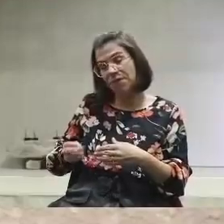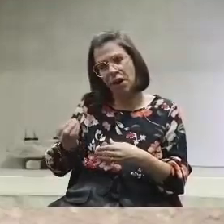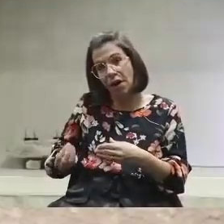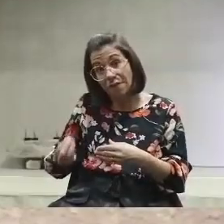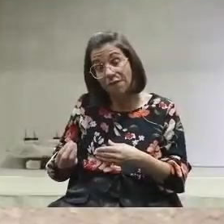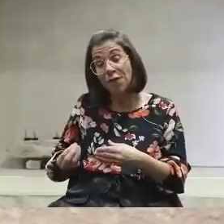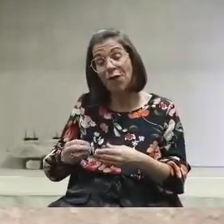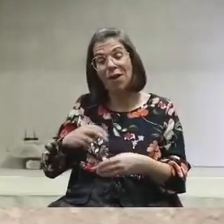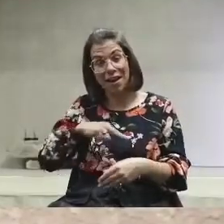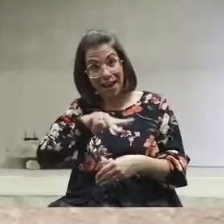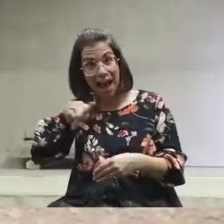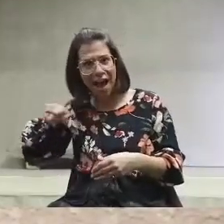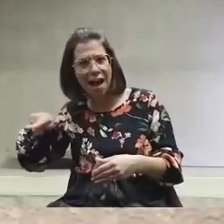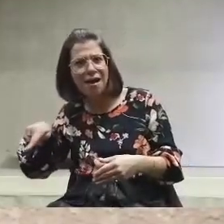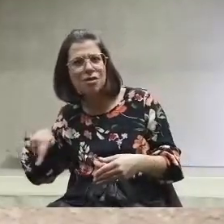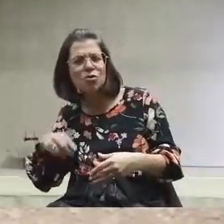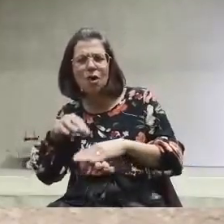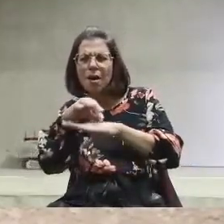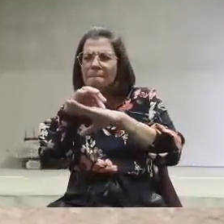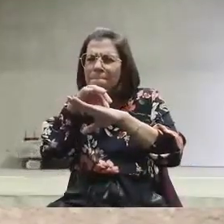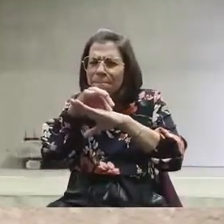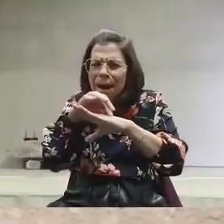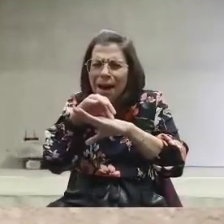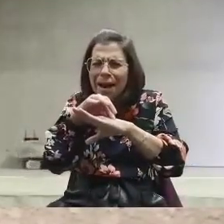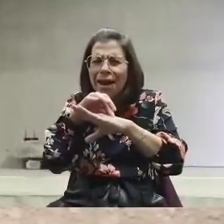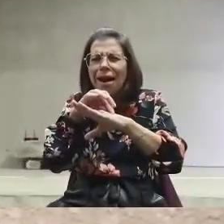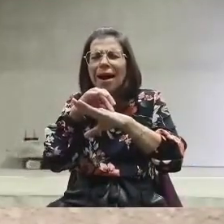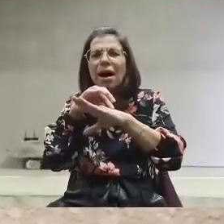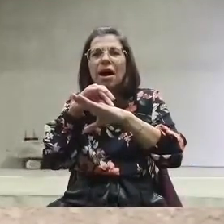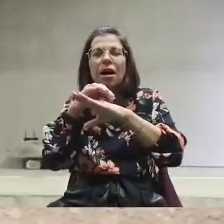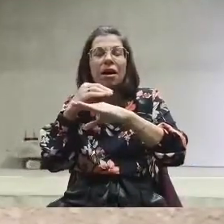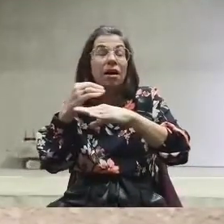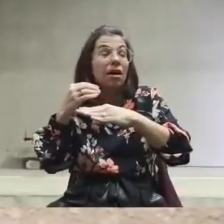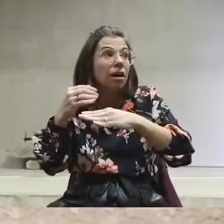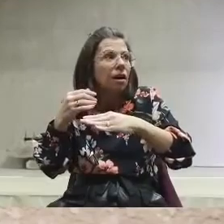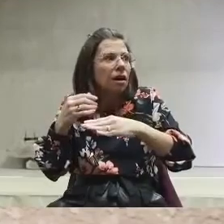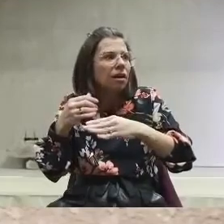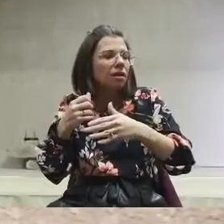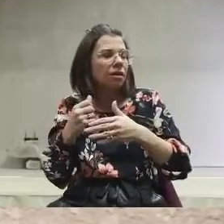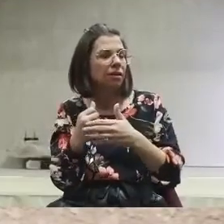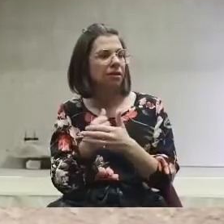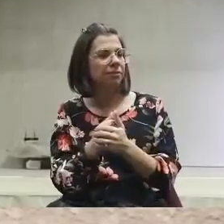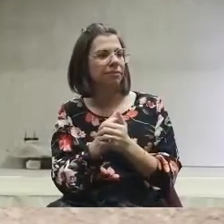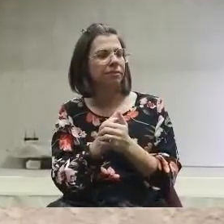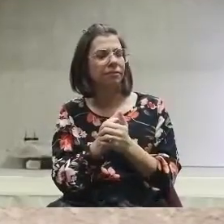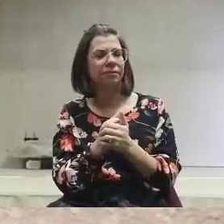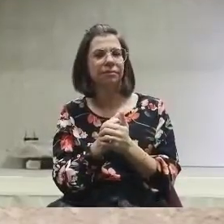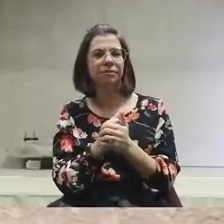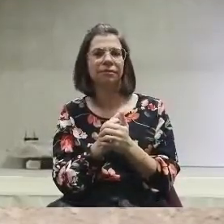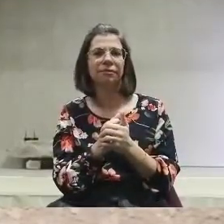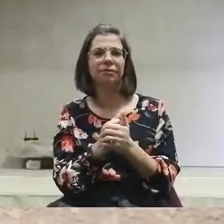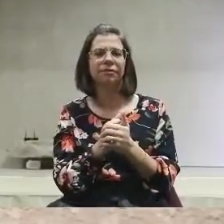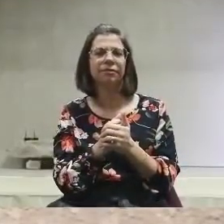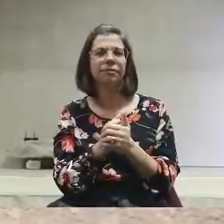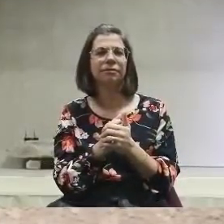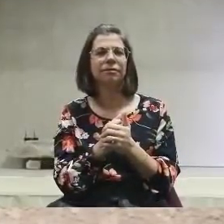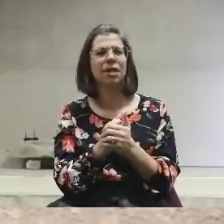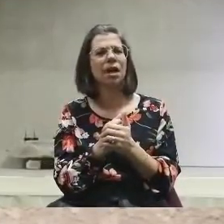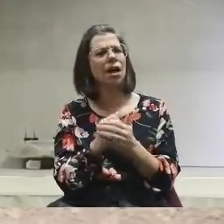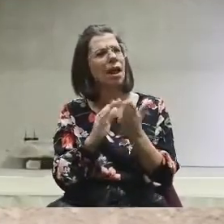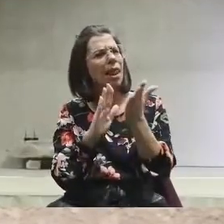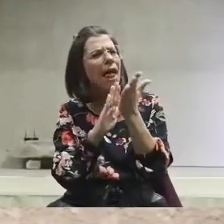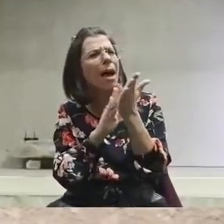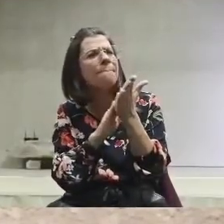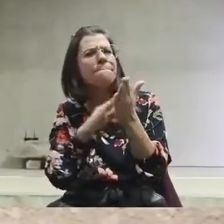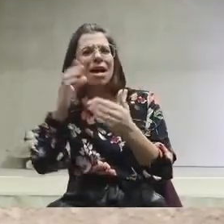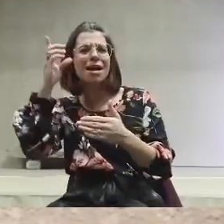d'épisodes. Mais il y en a un qui m'est venu en tête, c'est entre autres. Et là, il y a eu vraiment la main de Dieu,